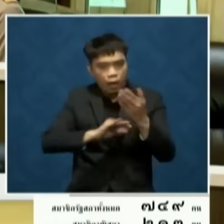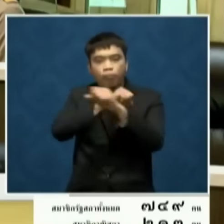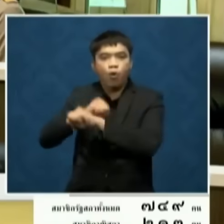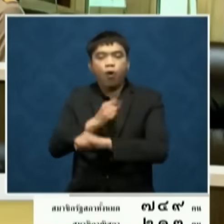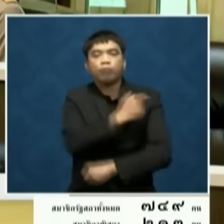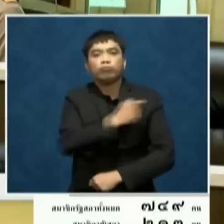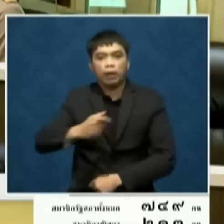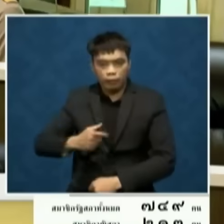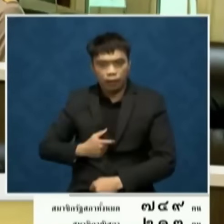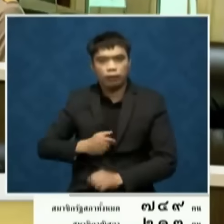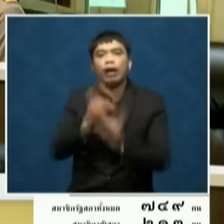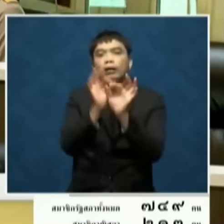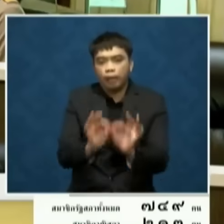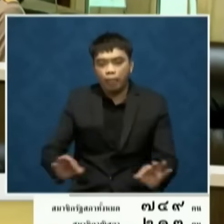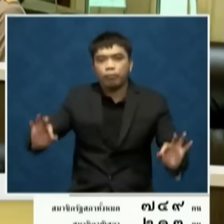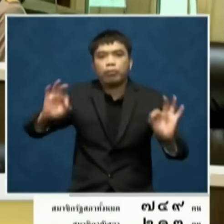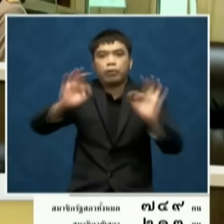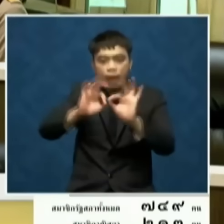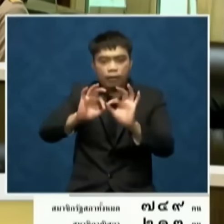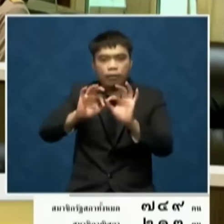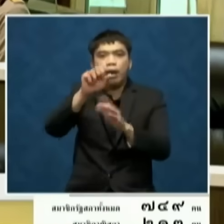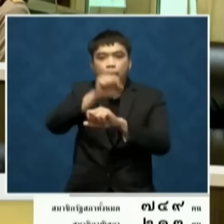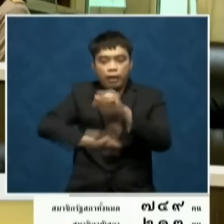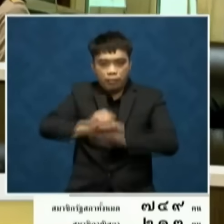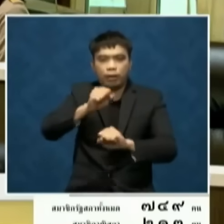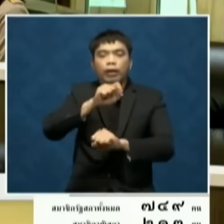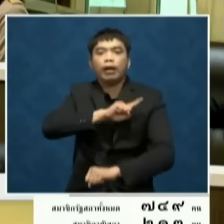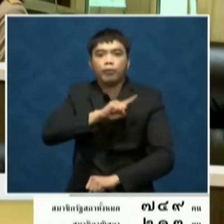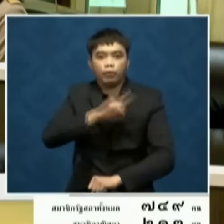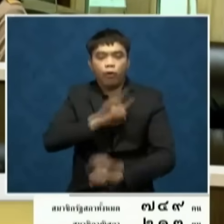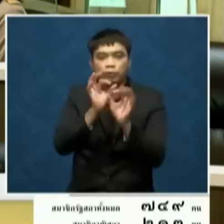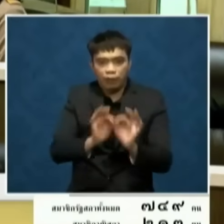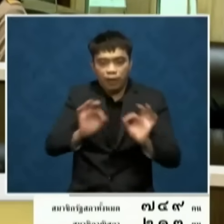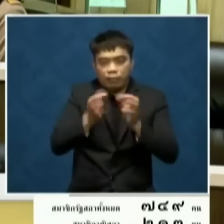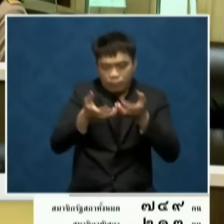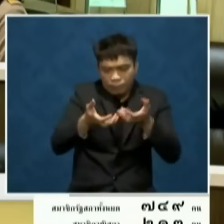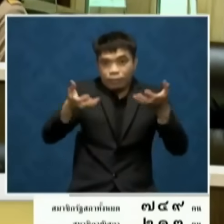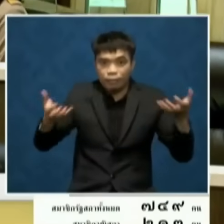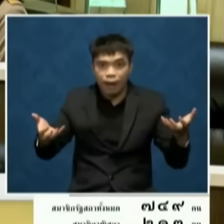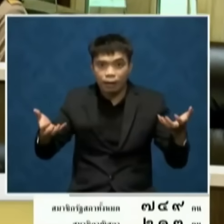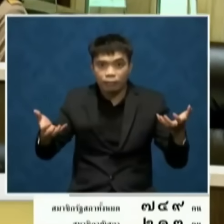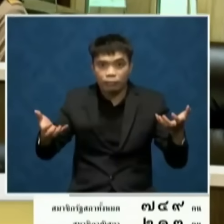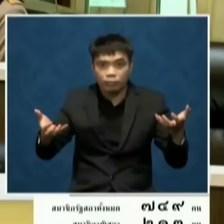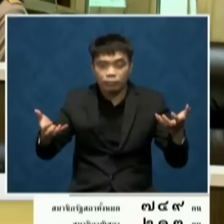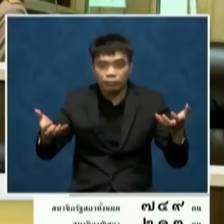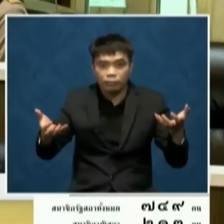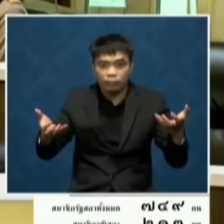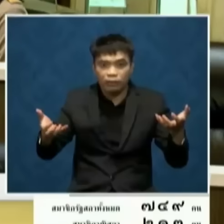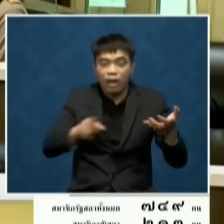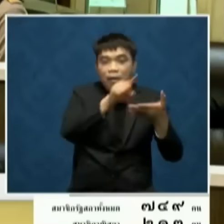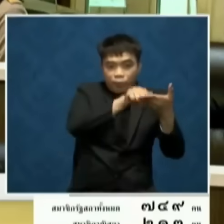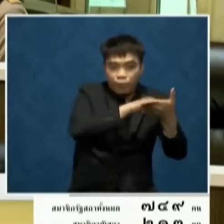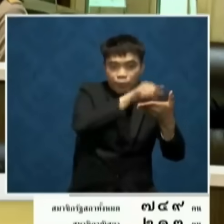ในการจัดตั้งรัฐบาลนั้นก็ไม่ได้เลือกนายพิธาเป็นนายกรัฐมนตรีแต่เขาเลือกแคนดิเดตนายกรัฐม